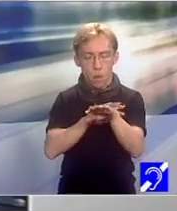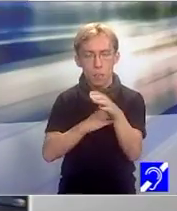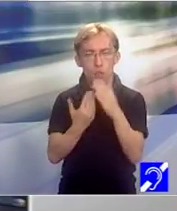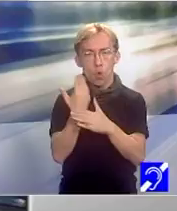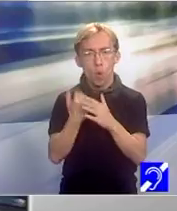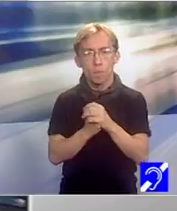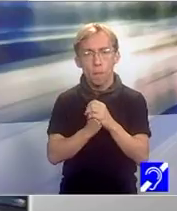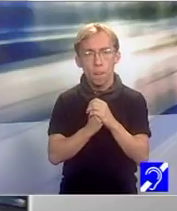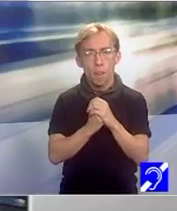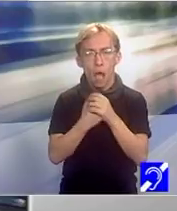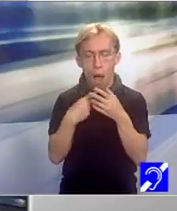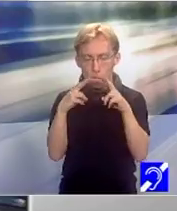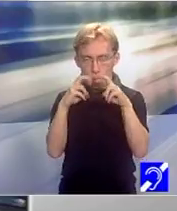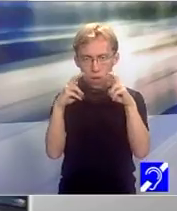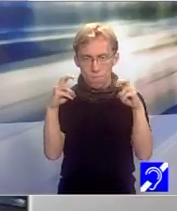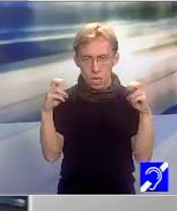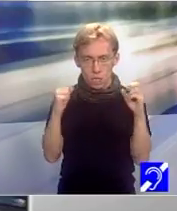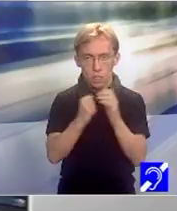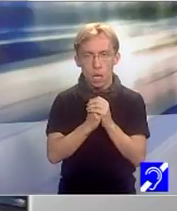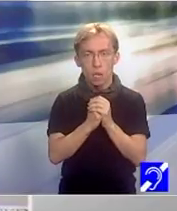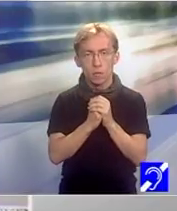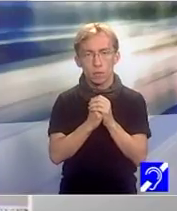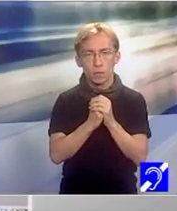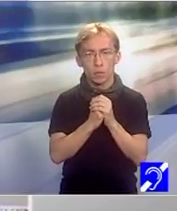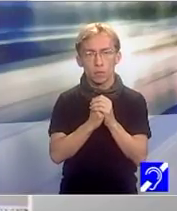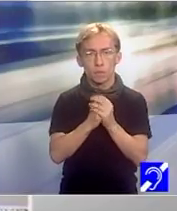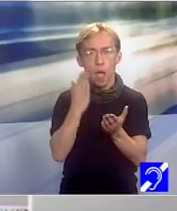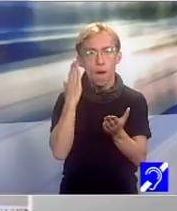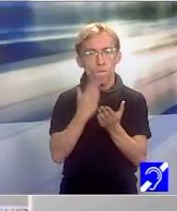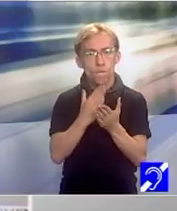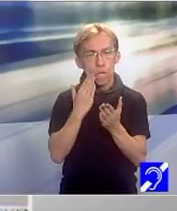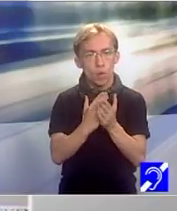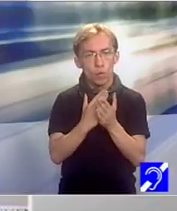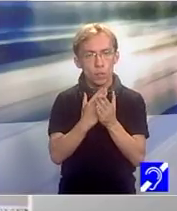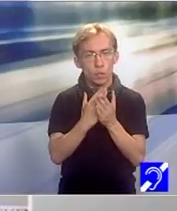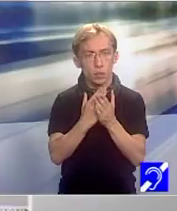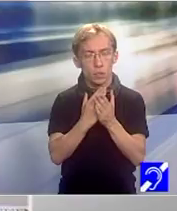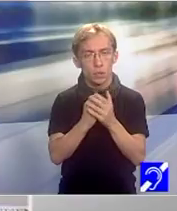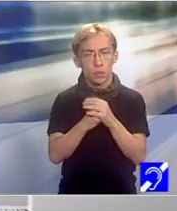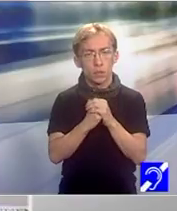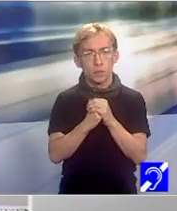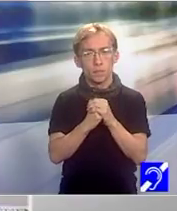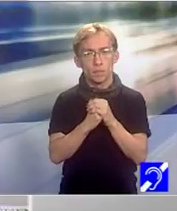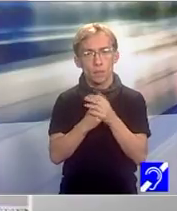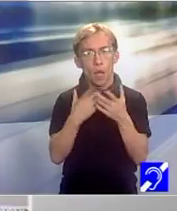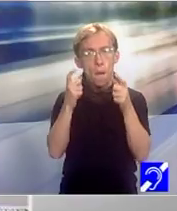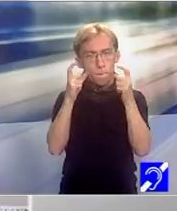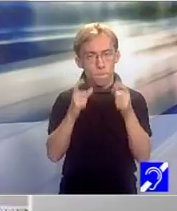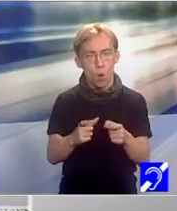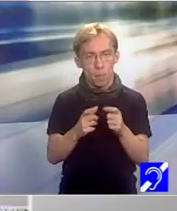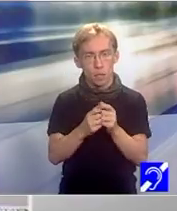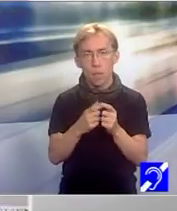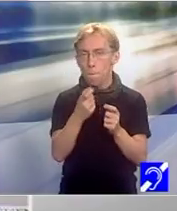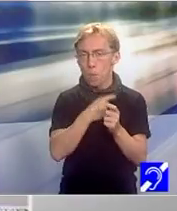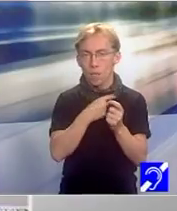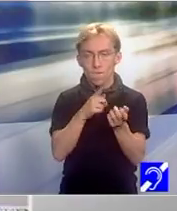pe care am investigat-o, sunt un om onest, a fost teama de psihizare. În momentul în care ți se spune că poți să fii